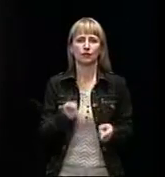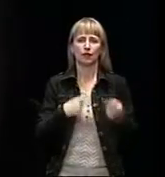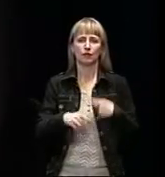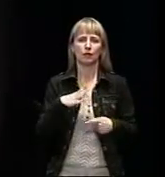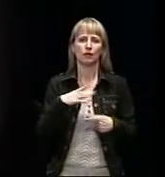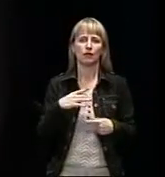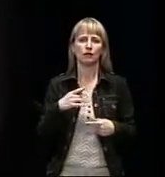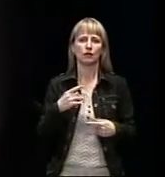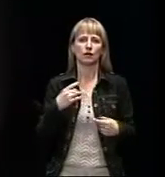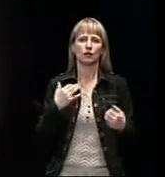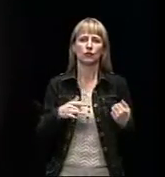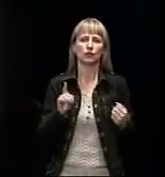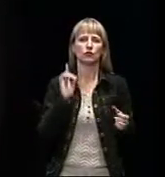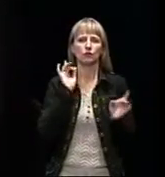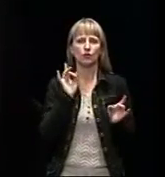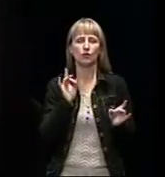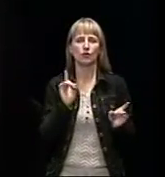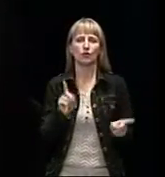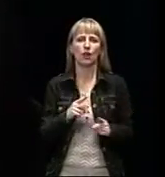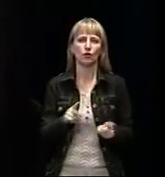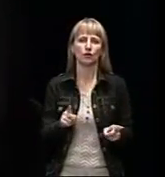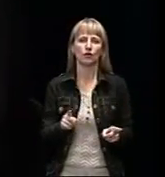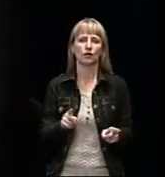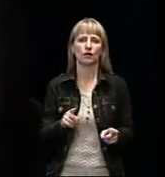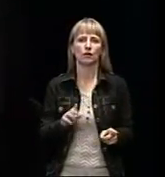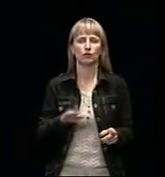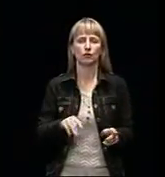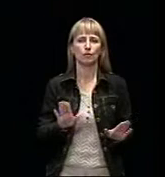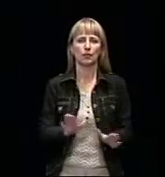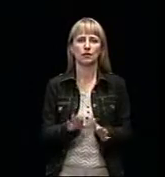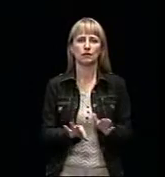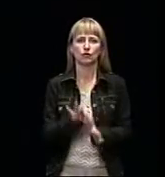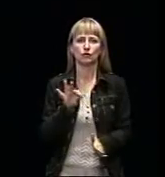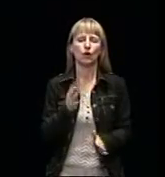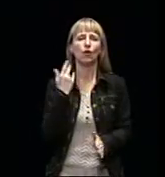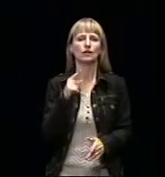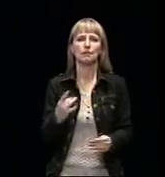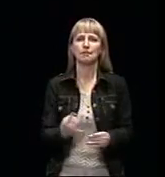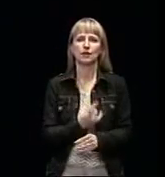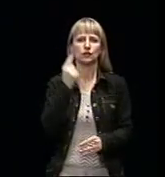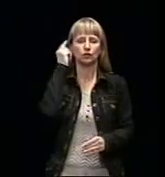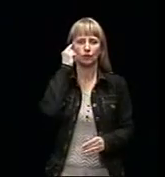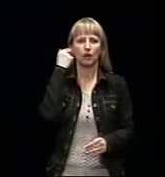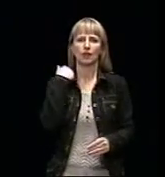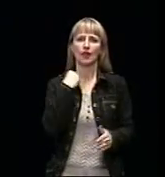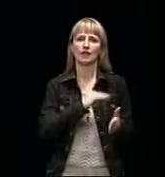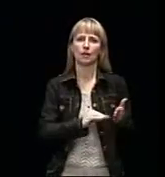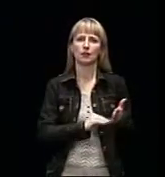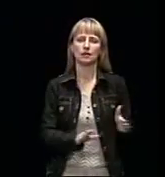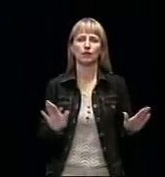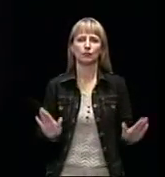от инструмента или от рифа какого-то, или от мелодии. А от коли ти вперше усвідомив, от я написав